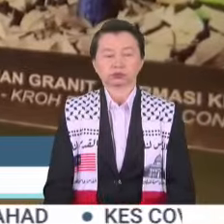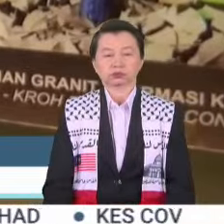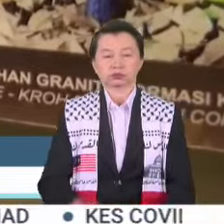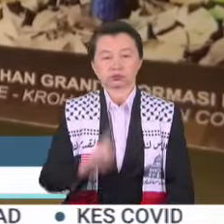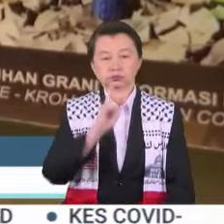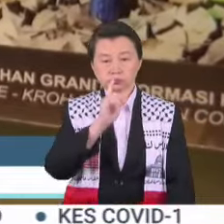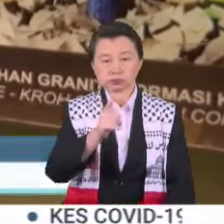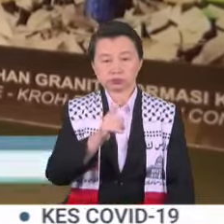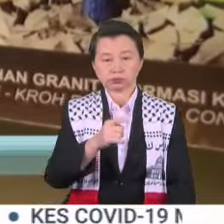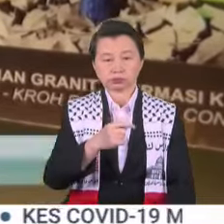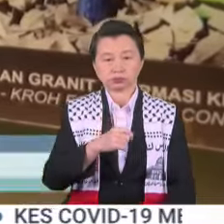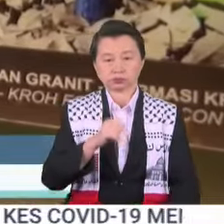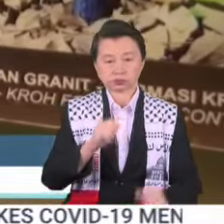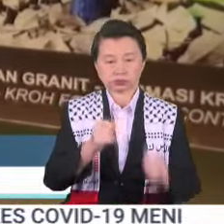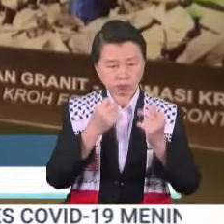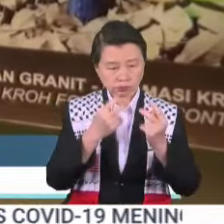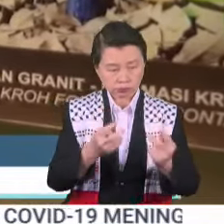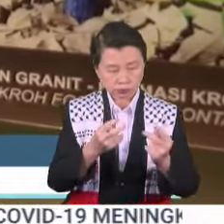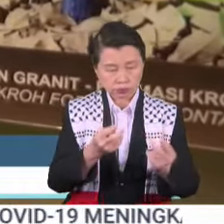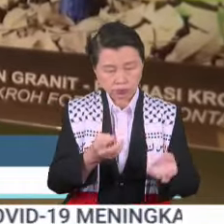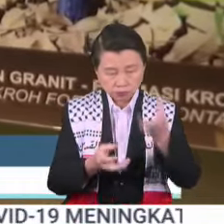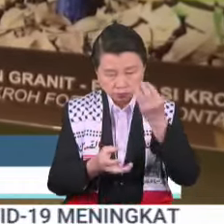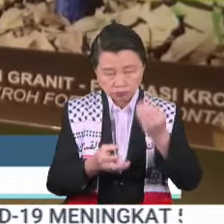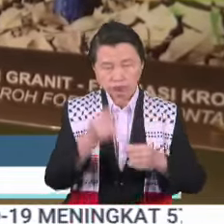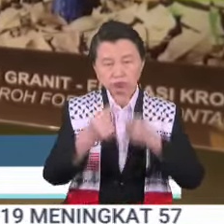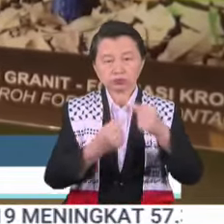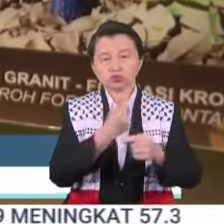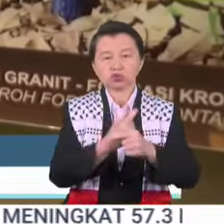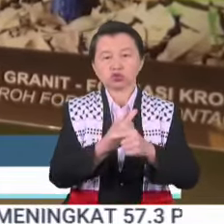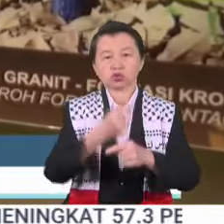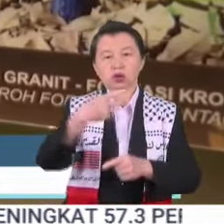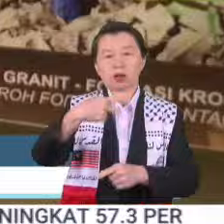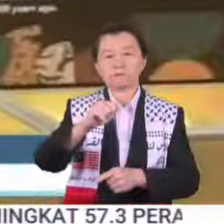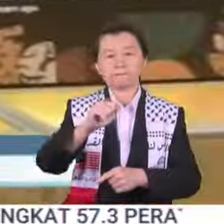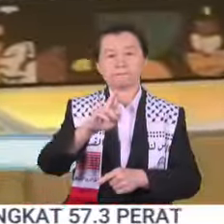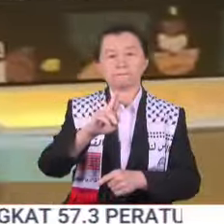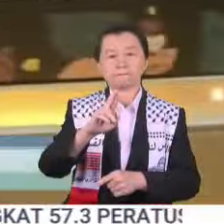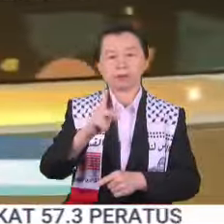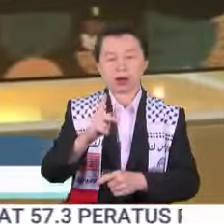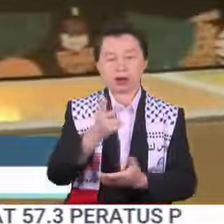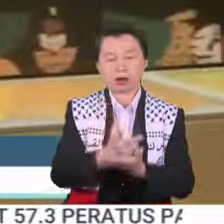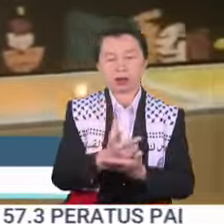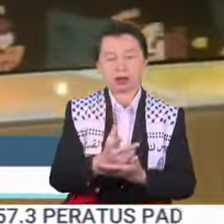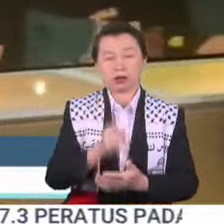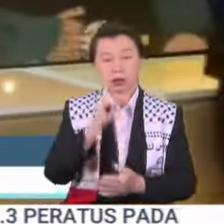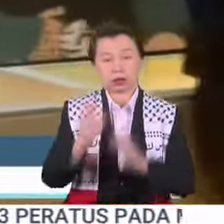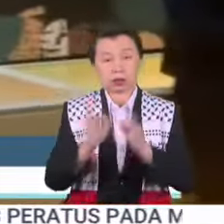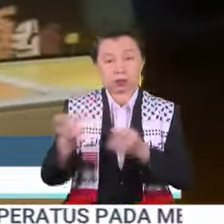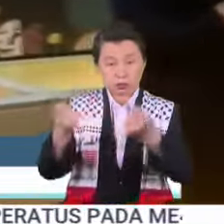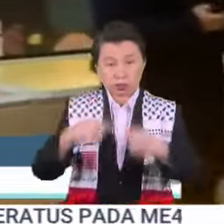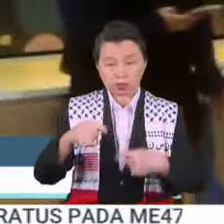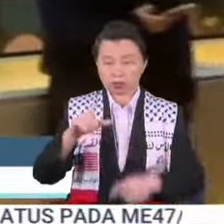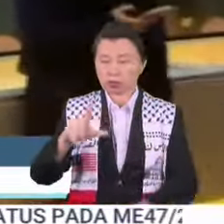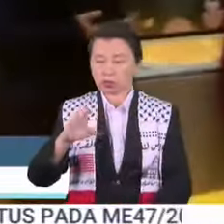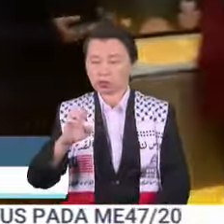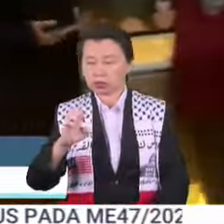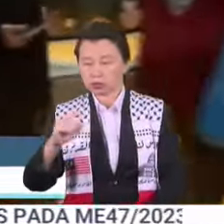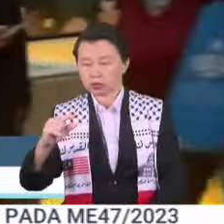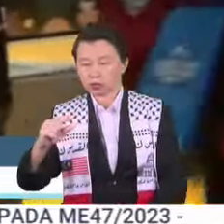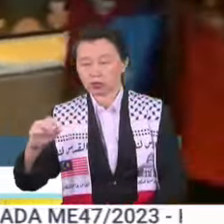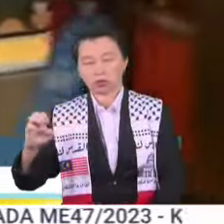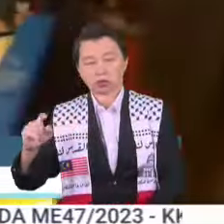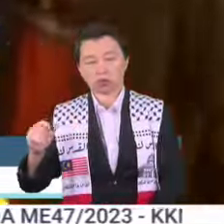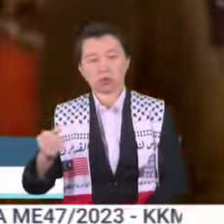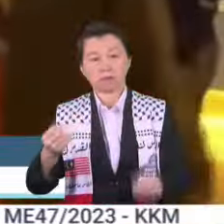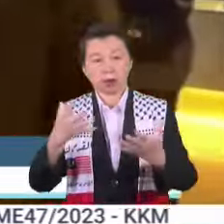Sebenarnya Perlis baru saja dapat penerapan geopark. Jadi bila datang ke Lenggong ni banyak sebenarnya yang kita pelajari.